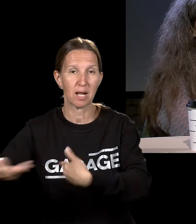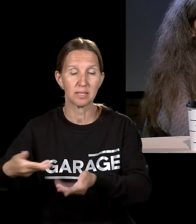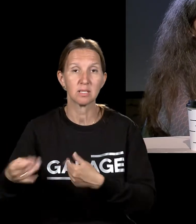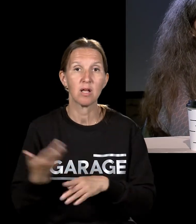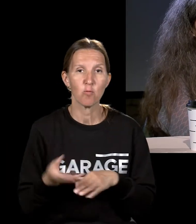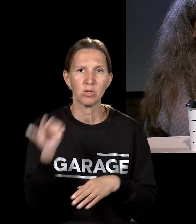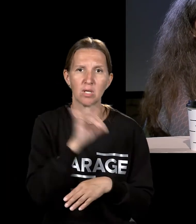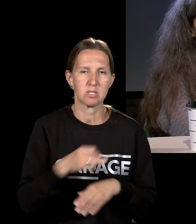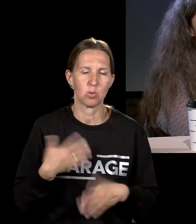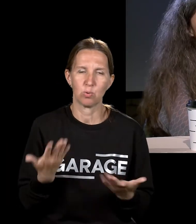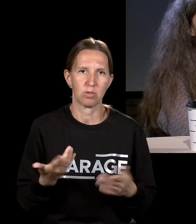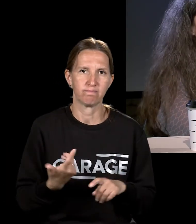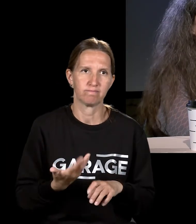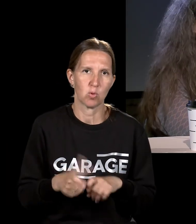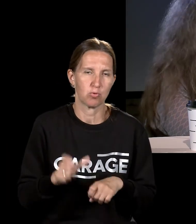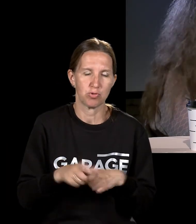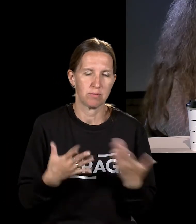История была совершенно позорная,